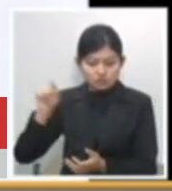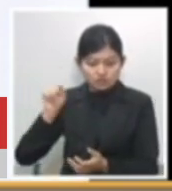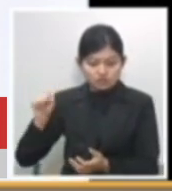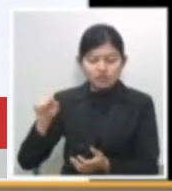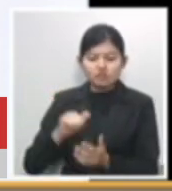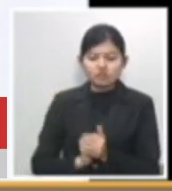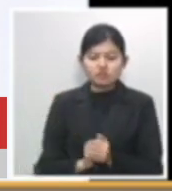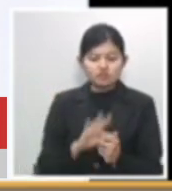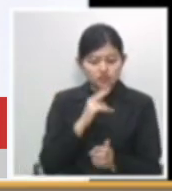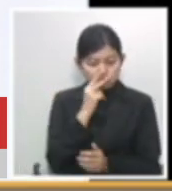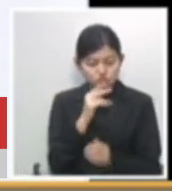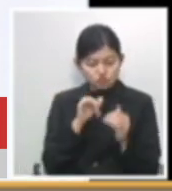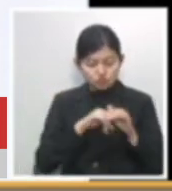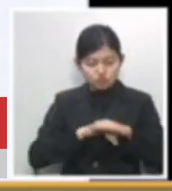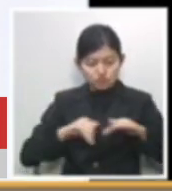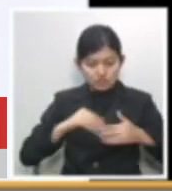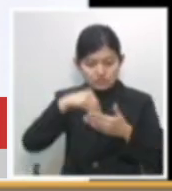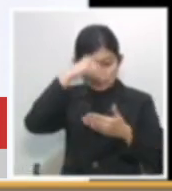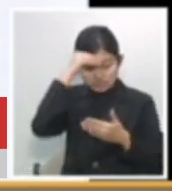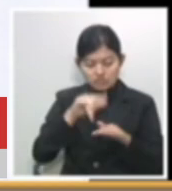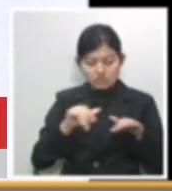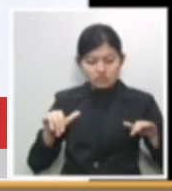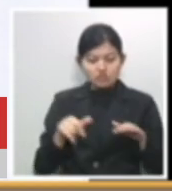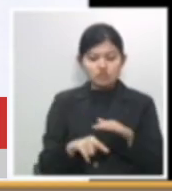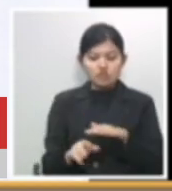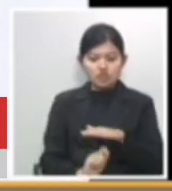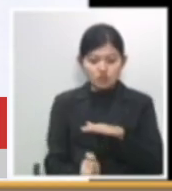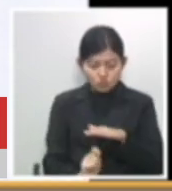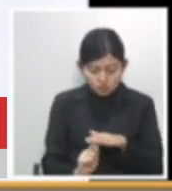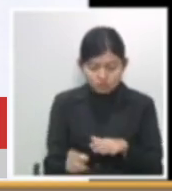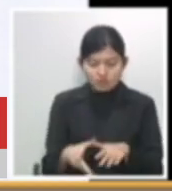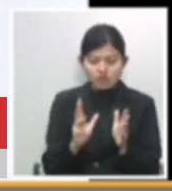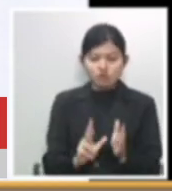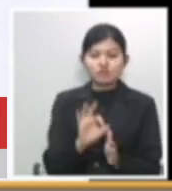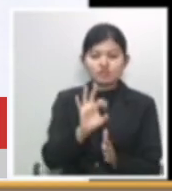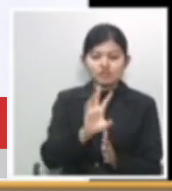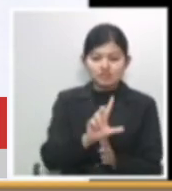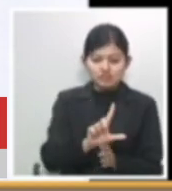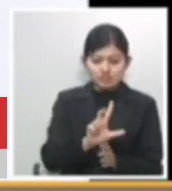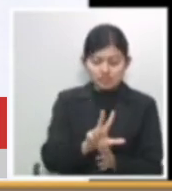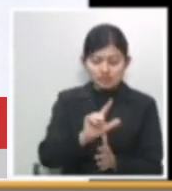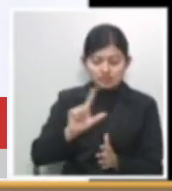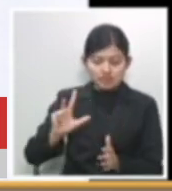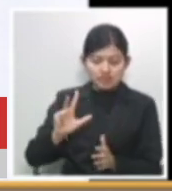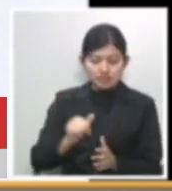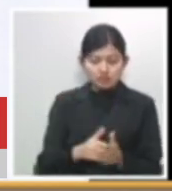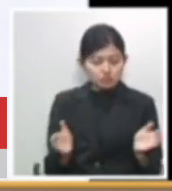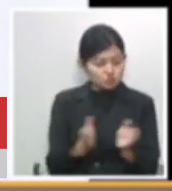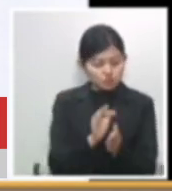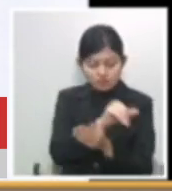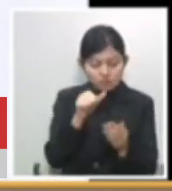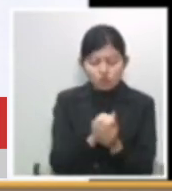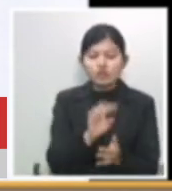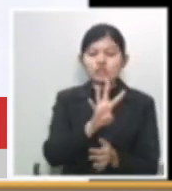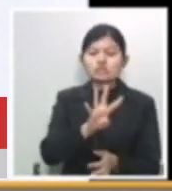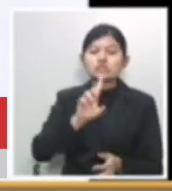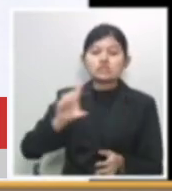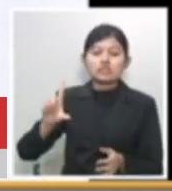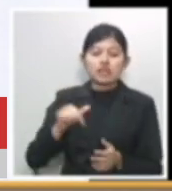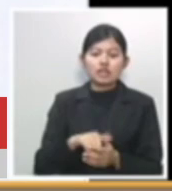1.94 ซึ่งถ้าดูนักเรียนแล้วนี่นักเรียนประถมทั้งหมด3ล้านกว่าคนนักเรียนมัธยมทั้งหมดล้านกว่าคนรวมแล้ว4ล้านกว่าคนถ้